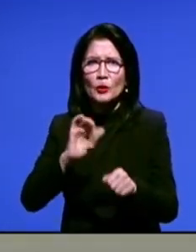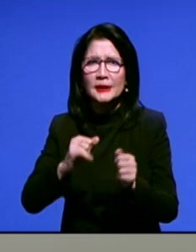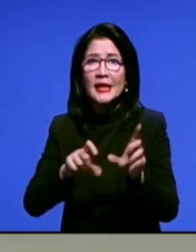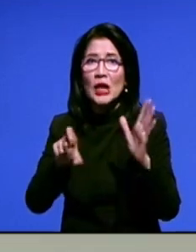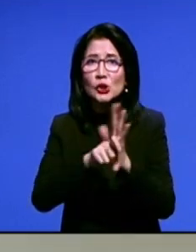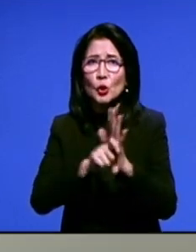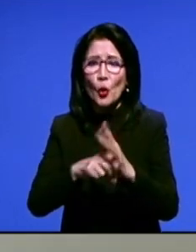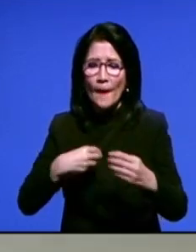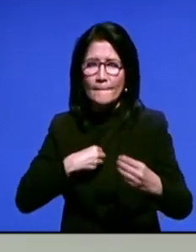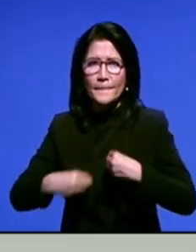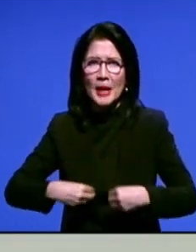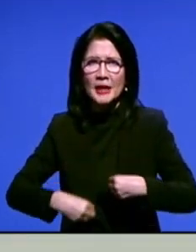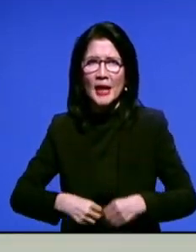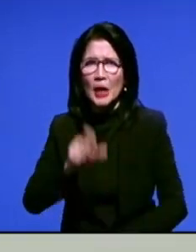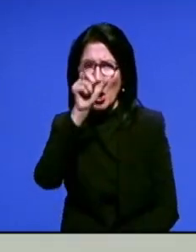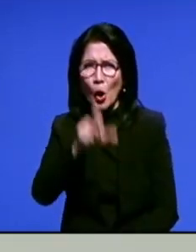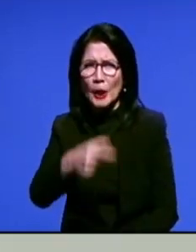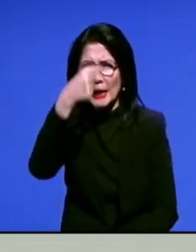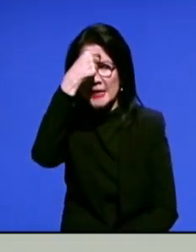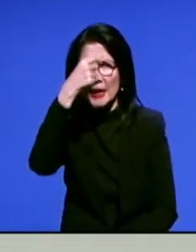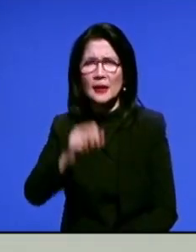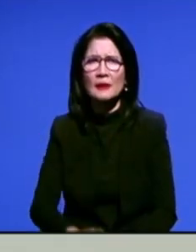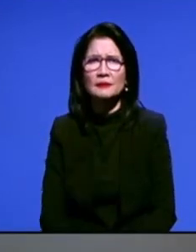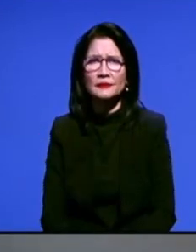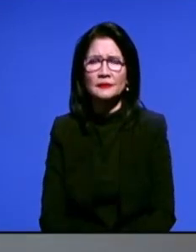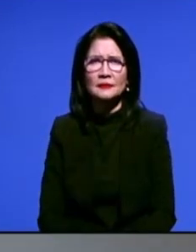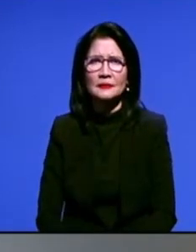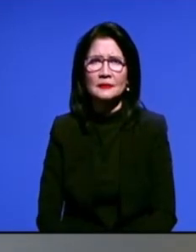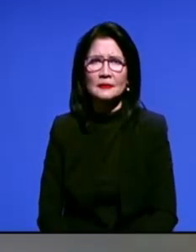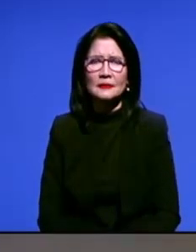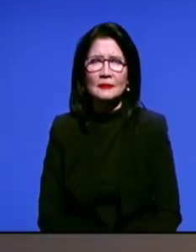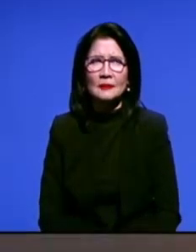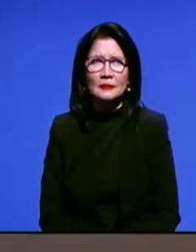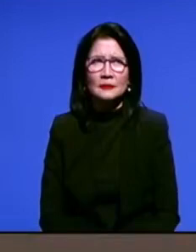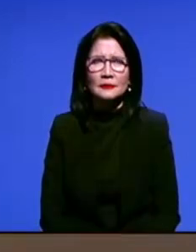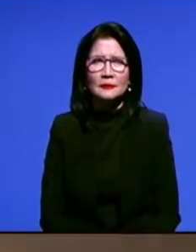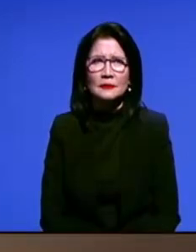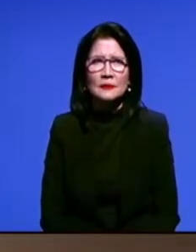bagian tubuh pasien untuk mendapatkan hasil yang akurat. Tim Liputan Transmedia.